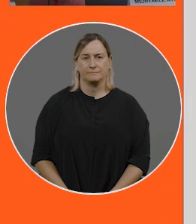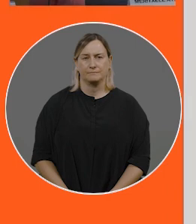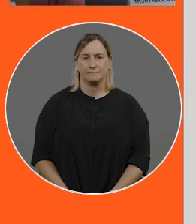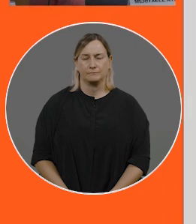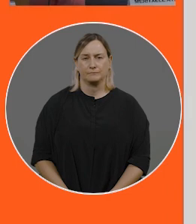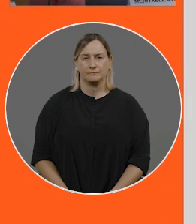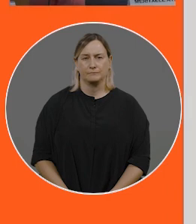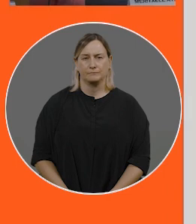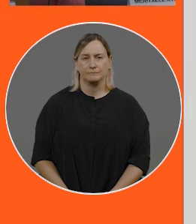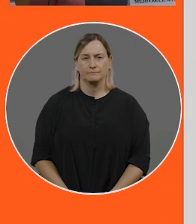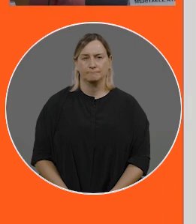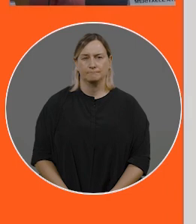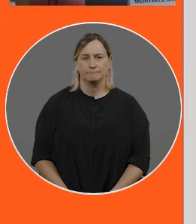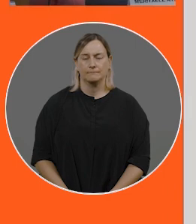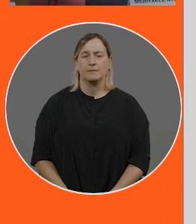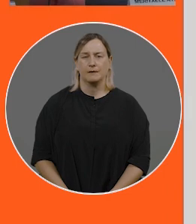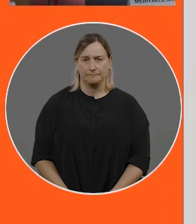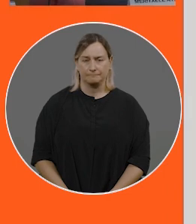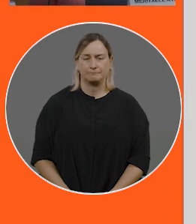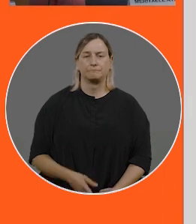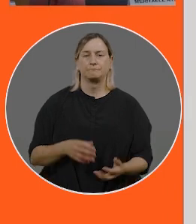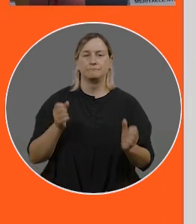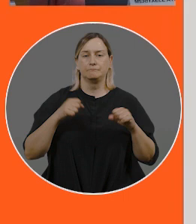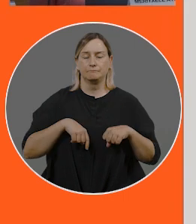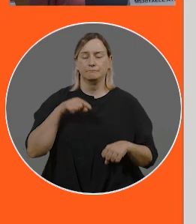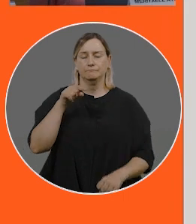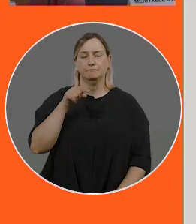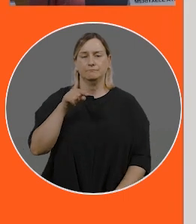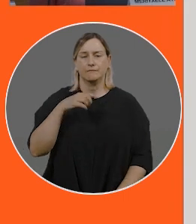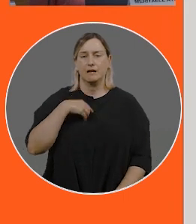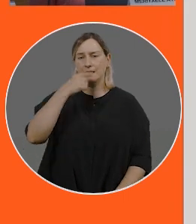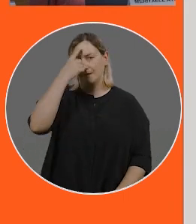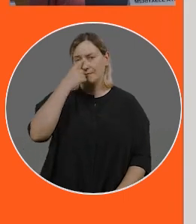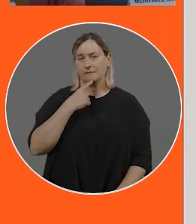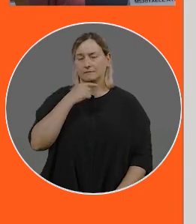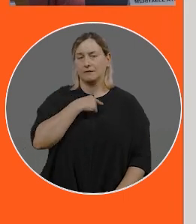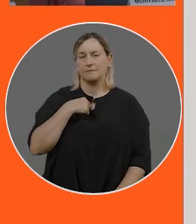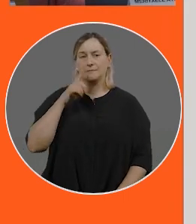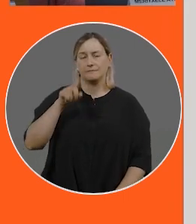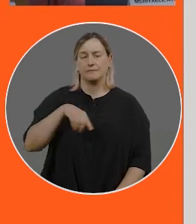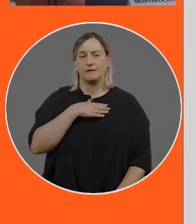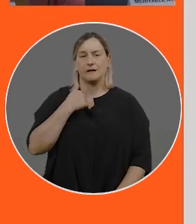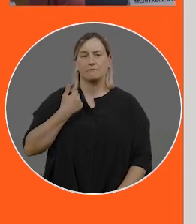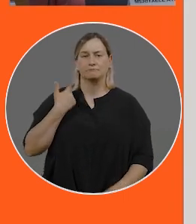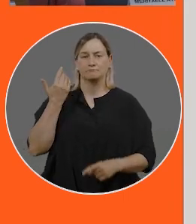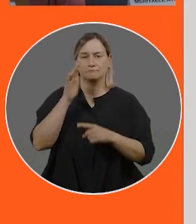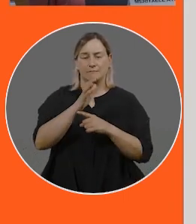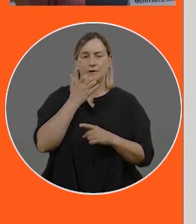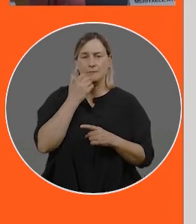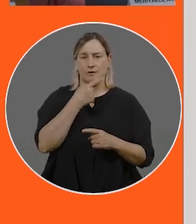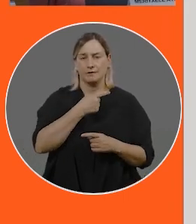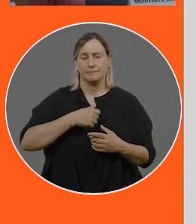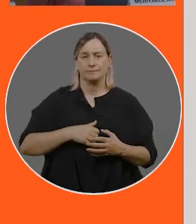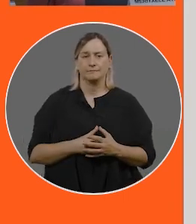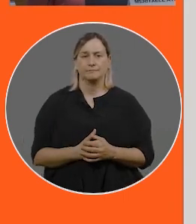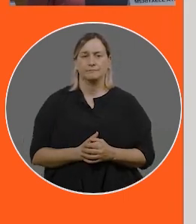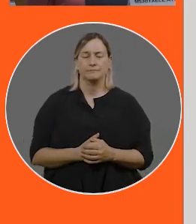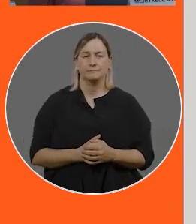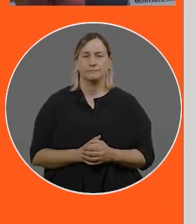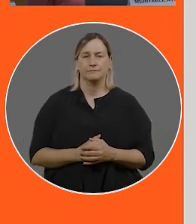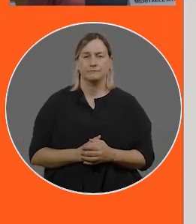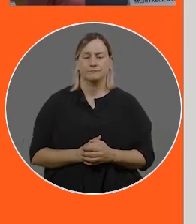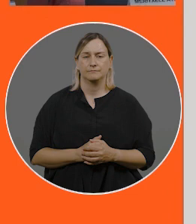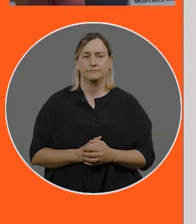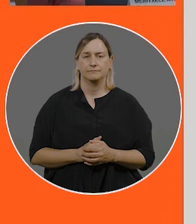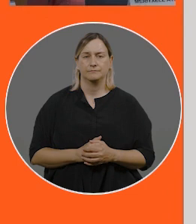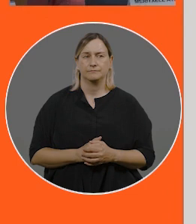d'Arqueòleg. Bueno, de imatges també us volia ensenyar alguna, per exemple, aquí. Seleccionar gràfic o diàlogo.